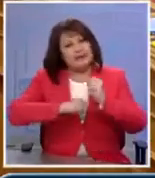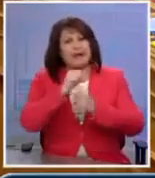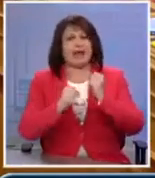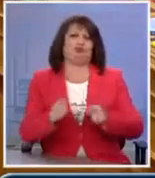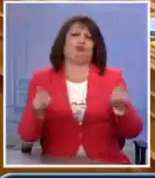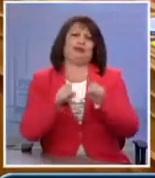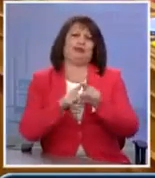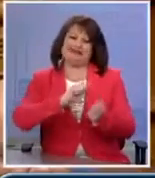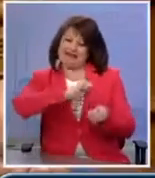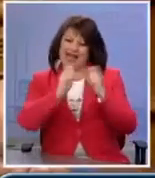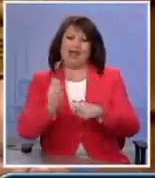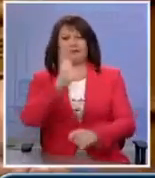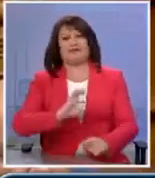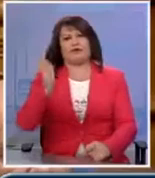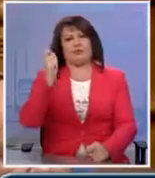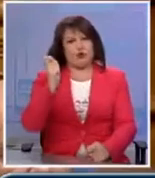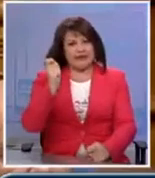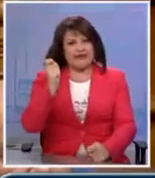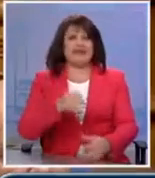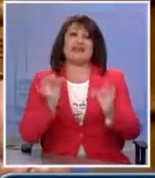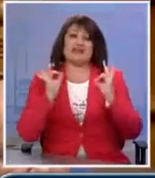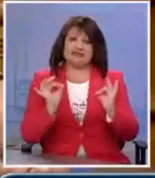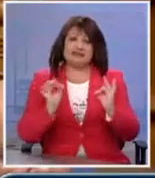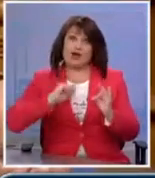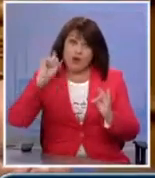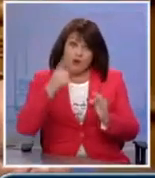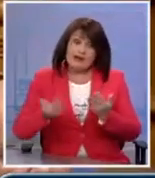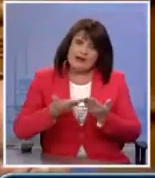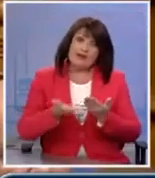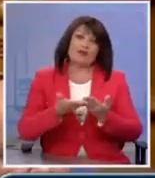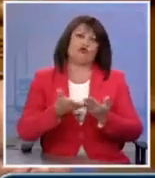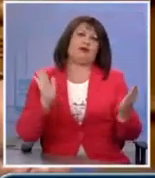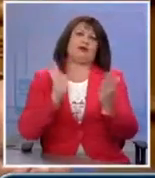πλαίσιο, ώστε να αλλάξει η ευρωπαϊκή πολιτική και βεβαίως όλοι να συνδράμουμε για